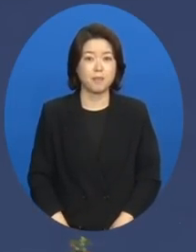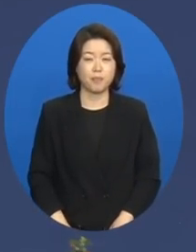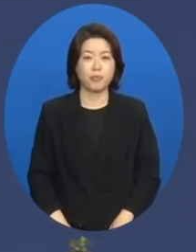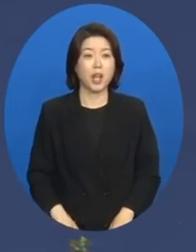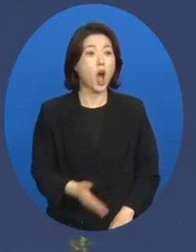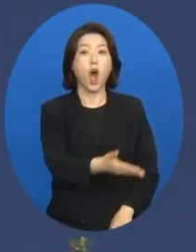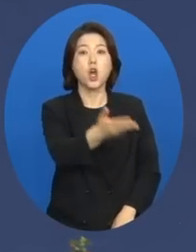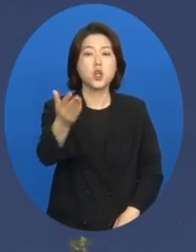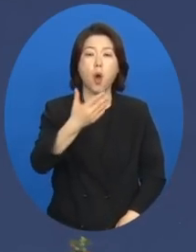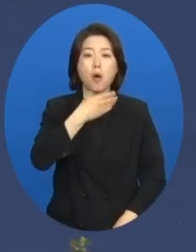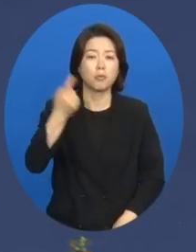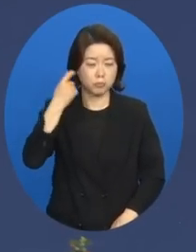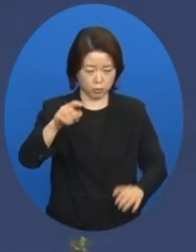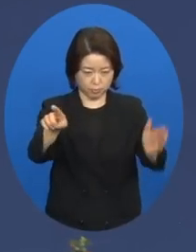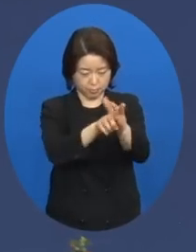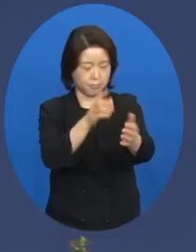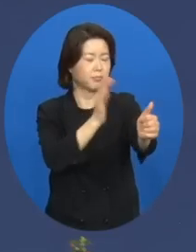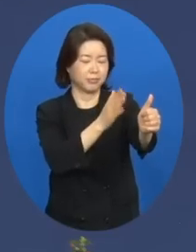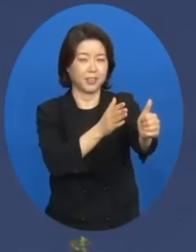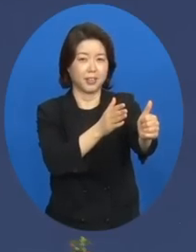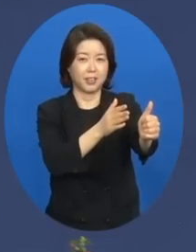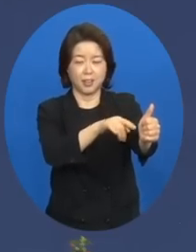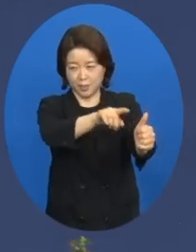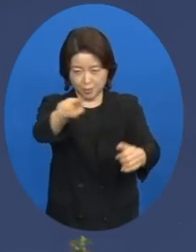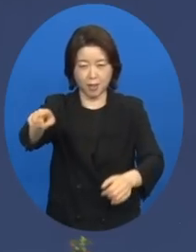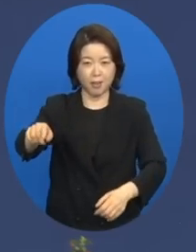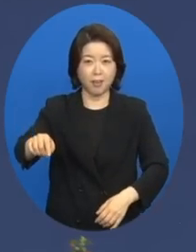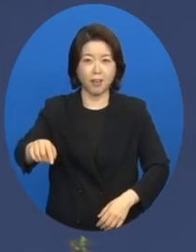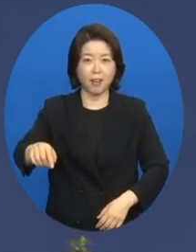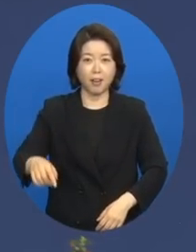그렇죠? 여러분 복음을 믿으십시오.